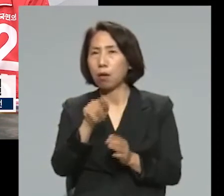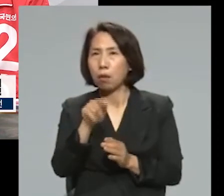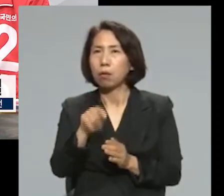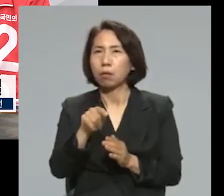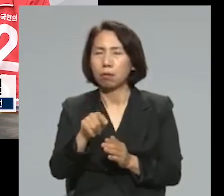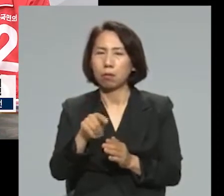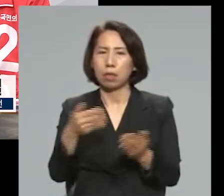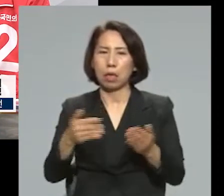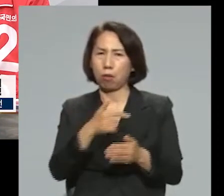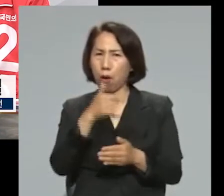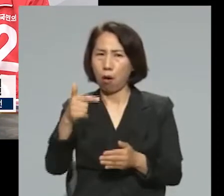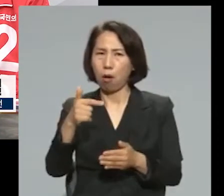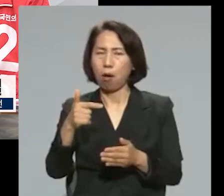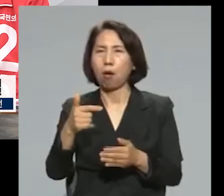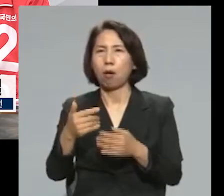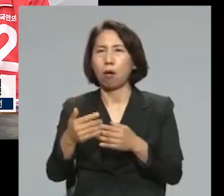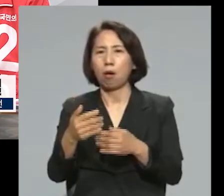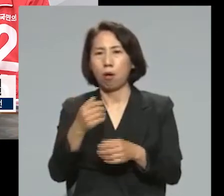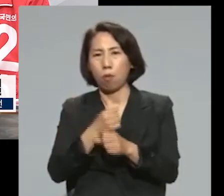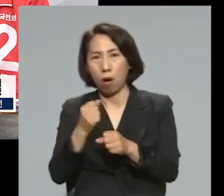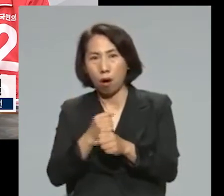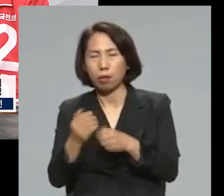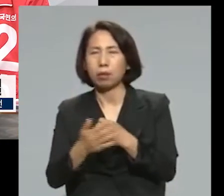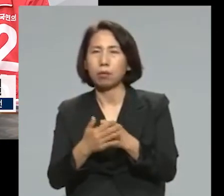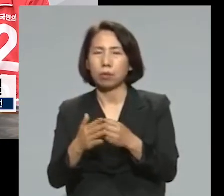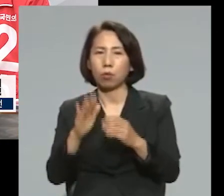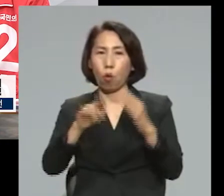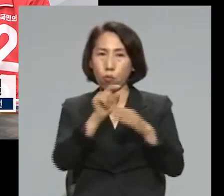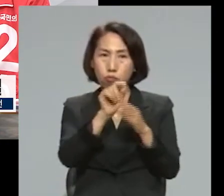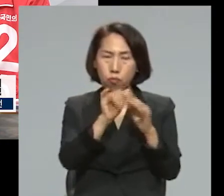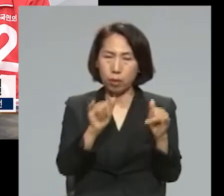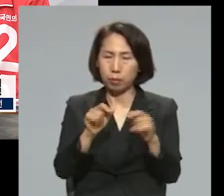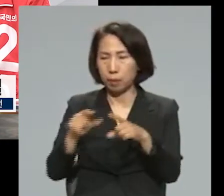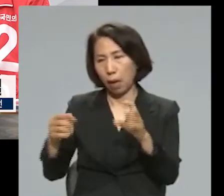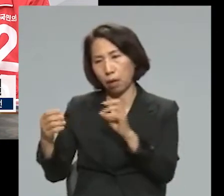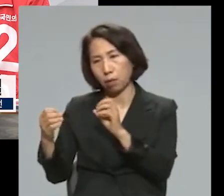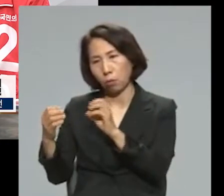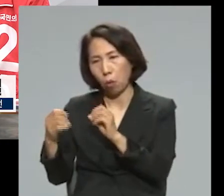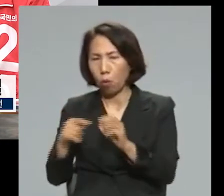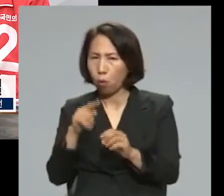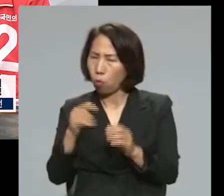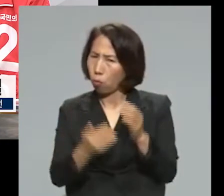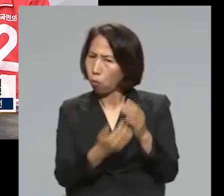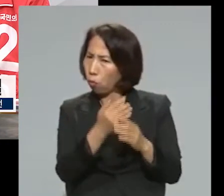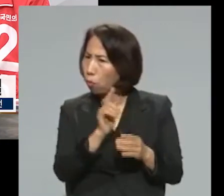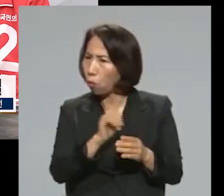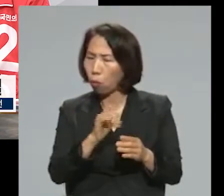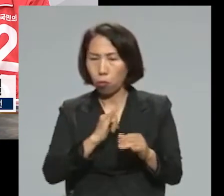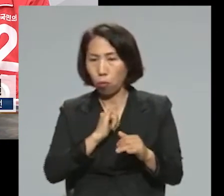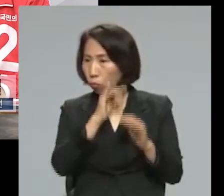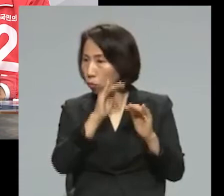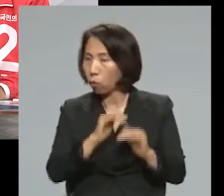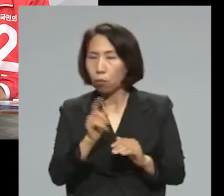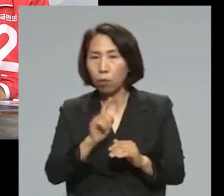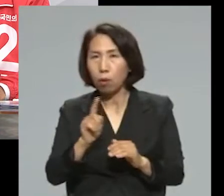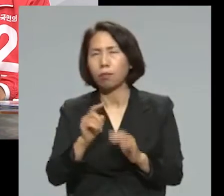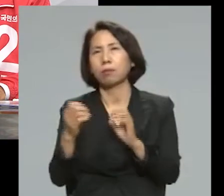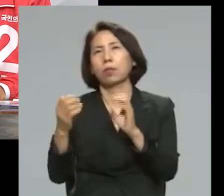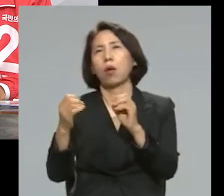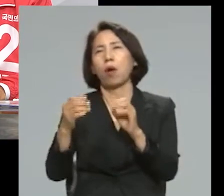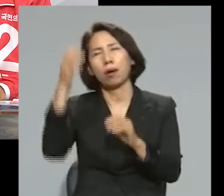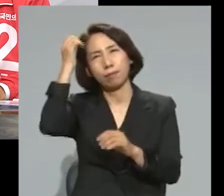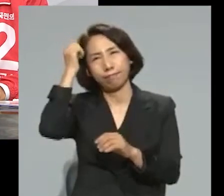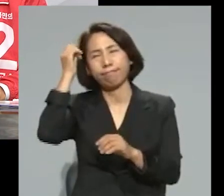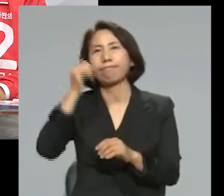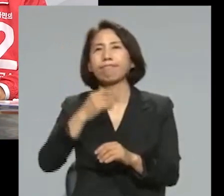큰 일이라 공무원 및 일반 주민들이 335 모이면 그 사건을 이야기하던 기억이